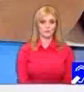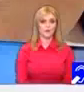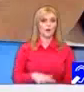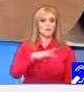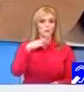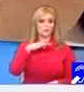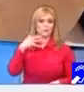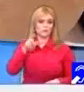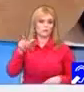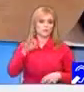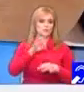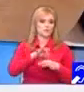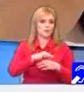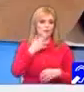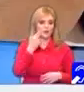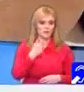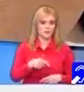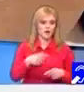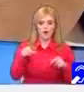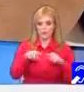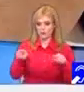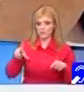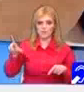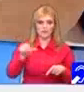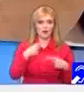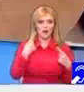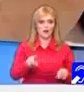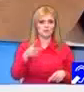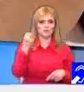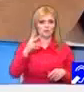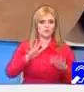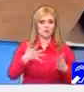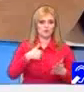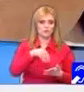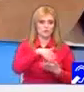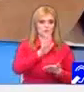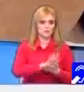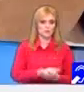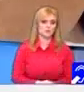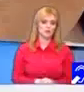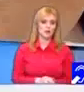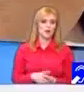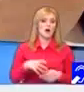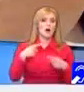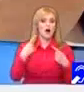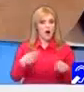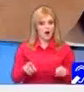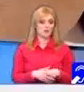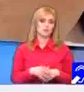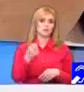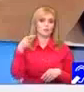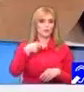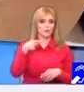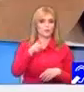Tot mai multe persoane se îmbolnăvesc de gripă. În această săptămână, alte 12 cazuri au fost înregistrate. Între timp, alte peste 1000